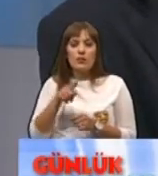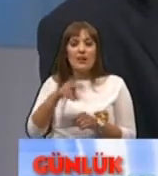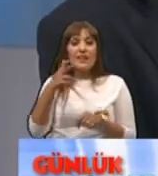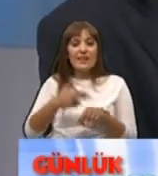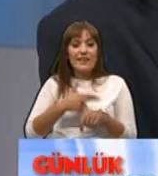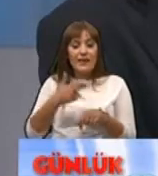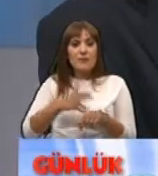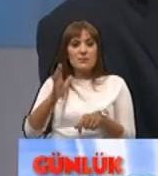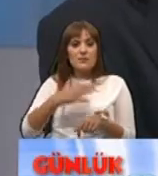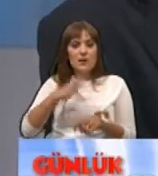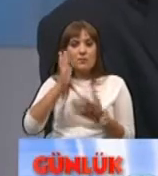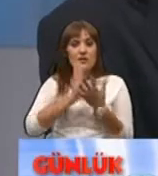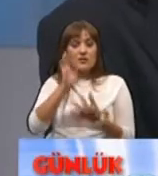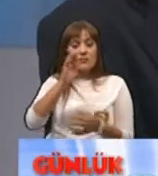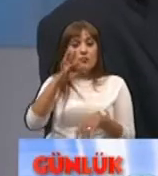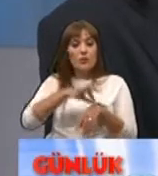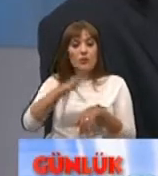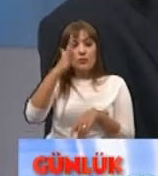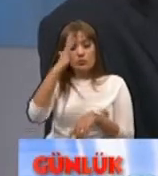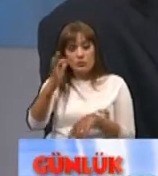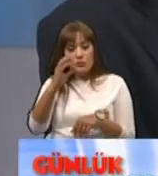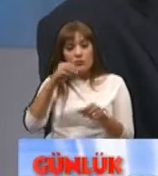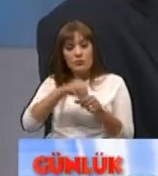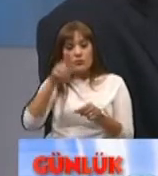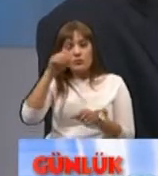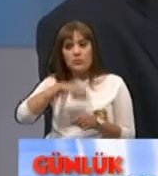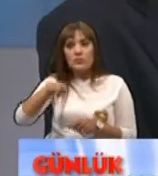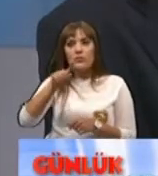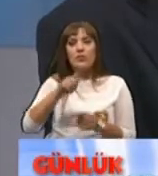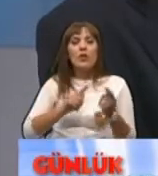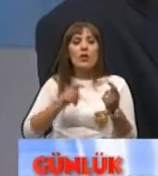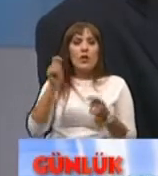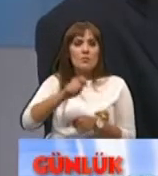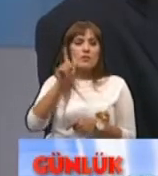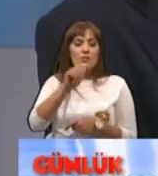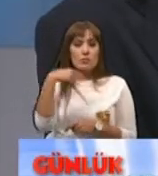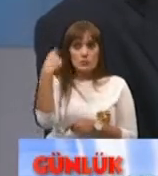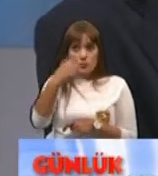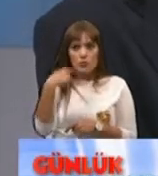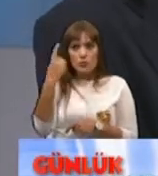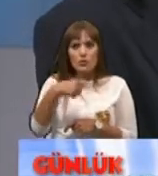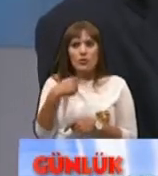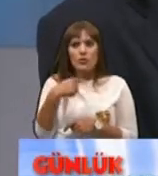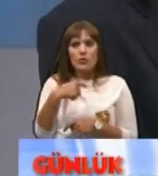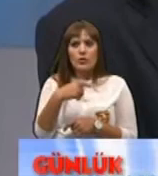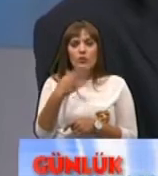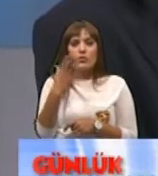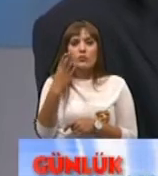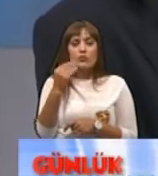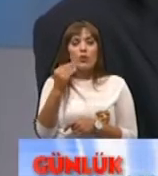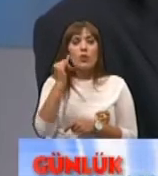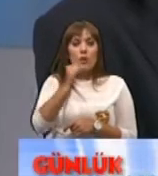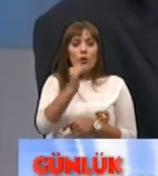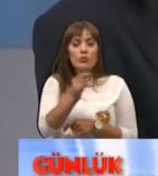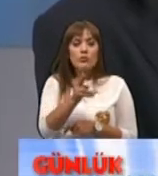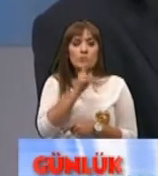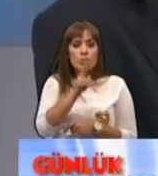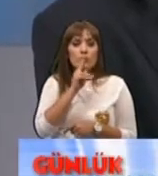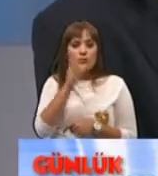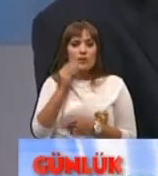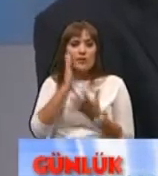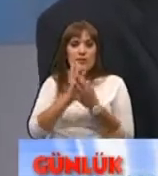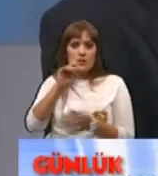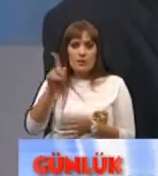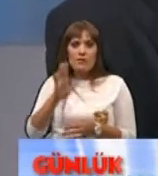deneyim sahibi kişilerin mutlaka, hekimlerin, uzman hekimlerin yapması gerekiyor. Çünkü çok mağdur olan insanlar da var